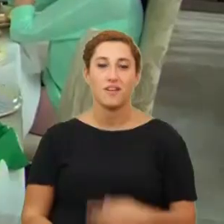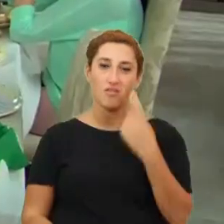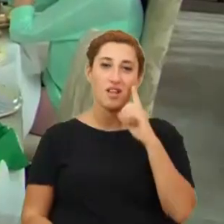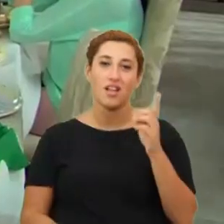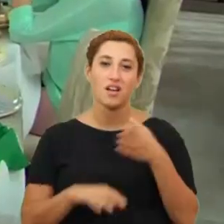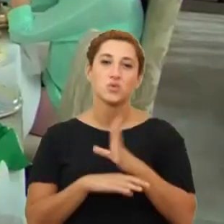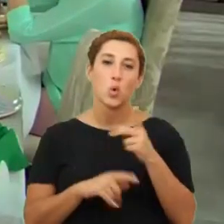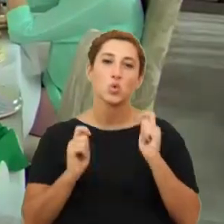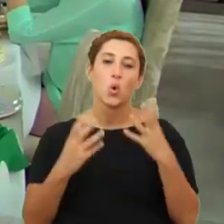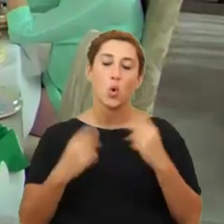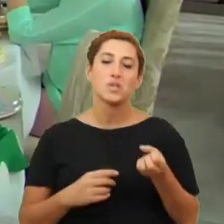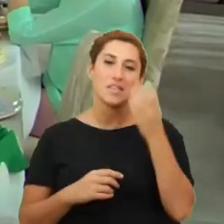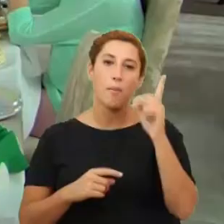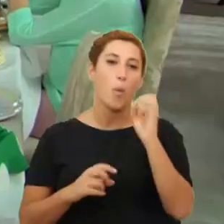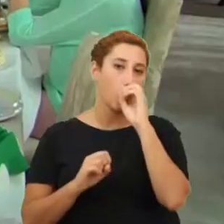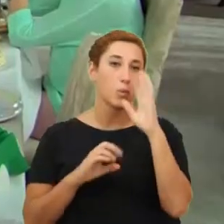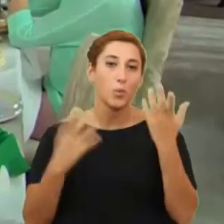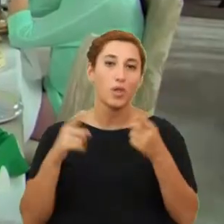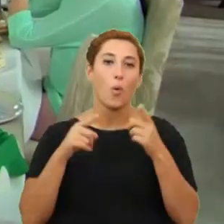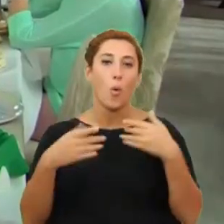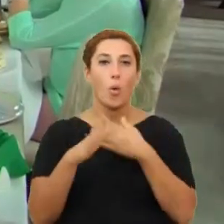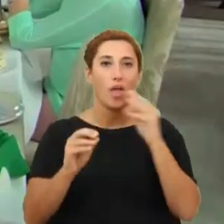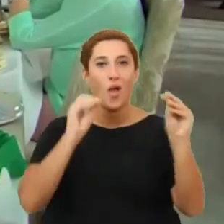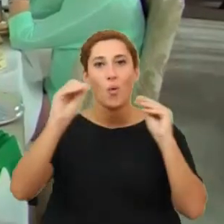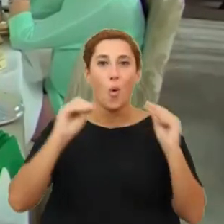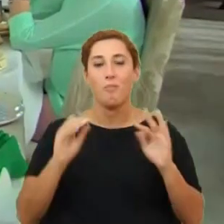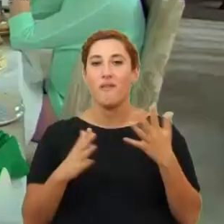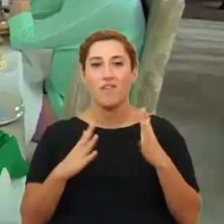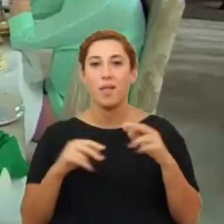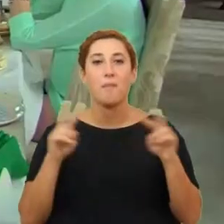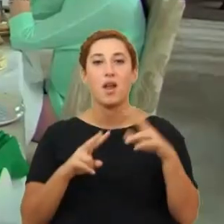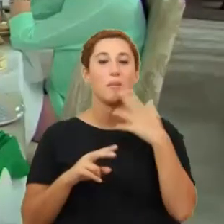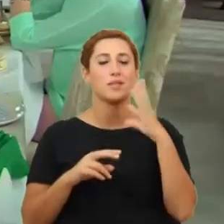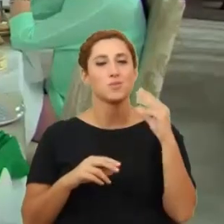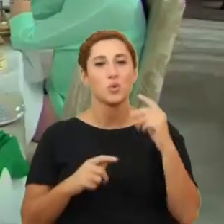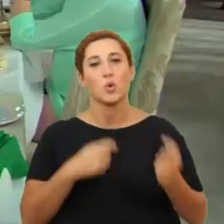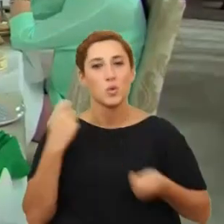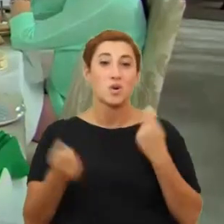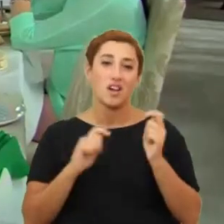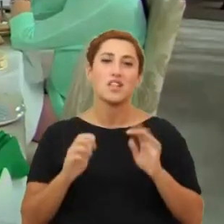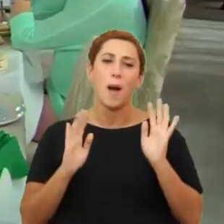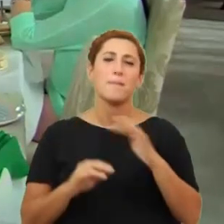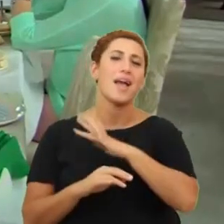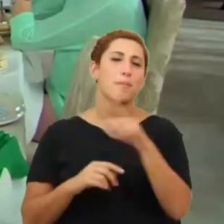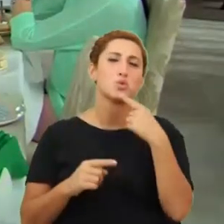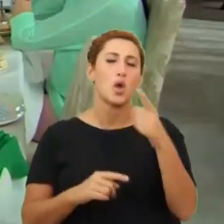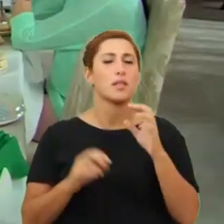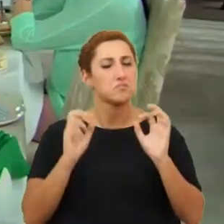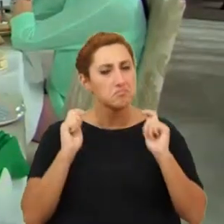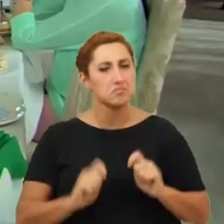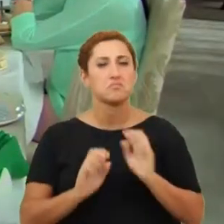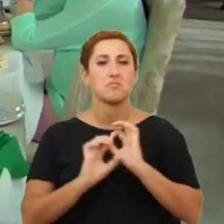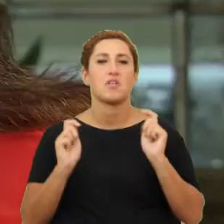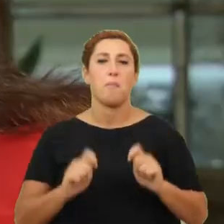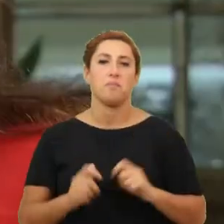Vallahi aslında çok zor oldu sabah sabah o gülleri o odaya yerleştirmek falan. Meryem Hanım da bayağı uğraştı yani ama her söylediğimi tıkır tıkır